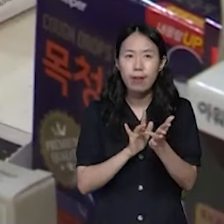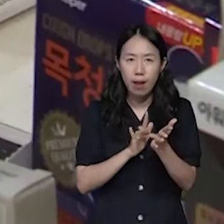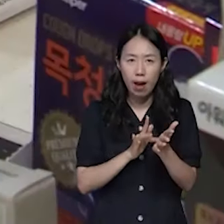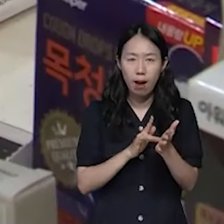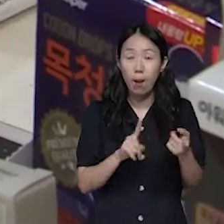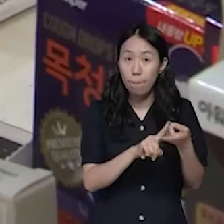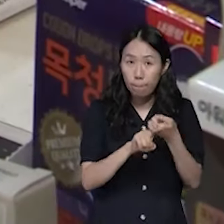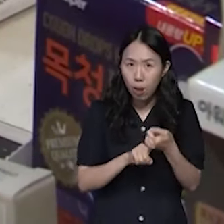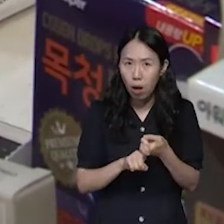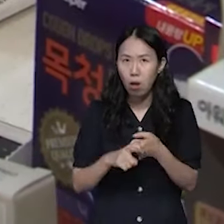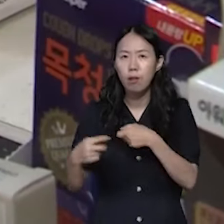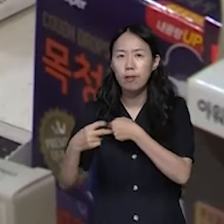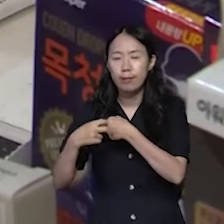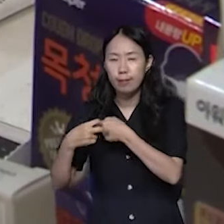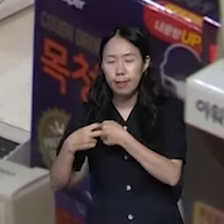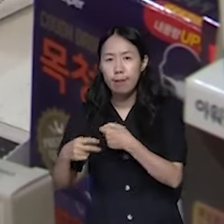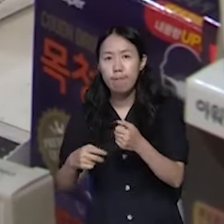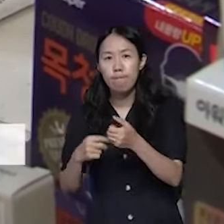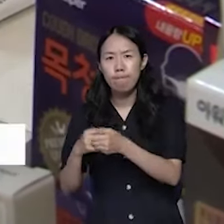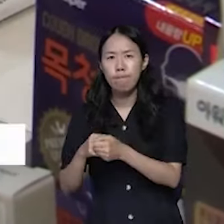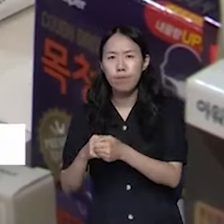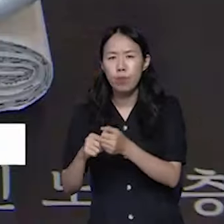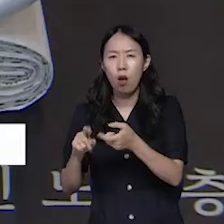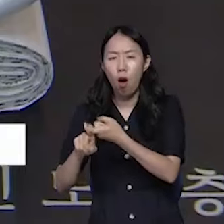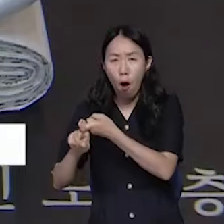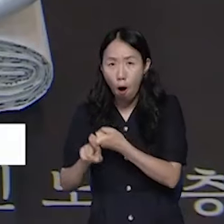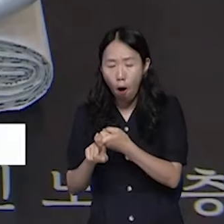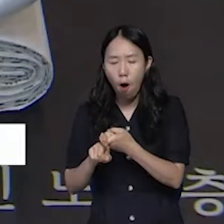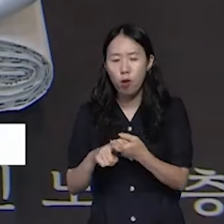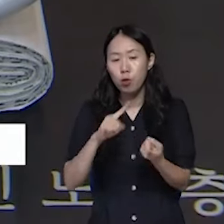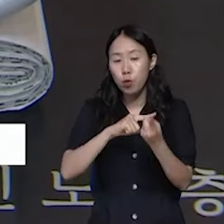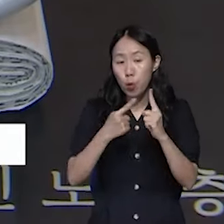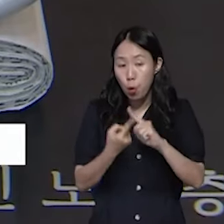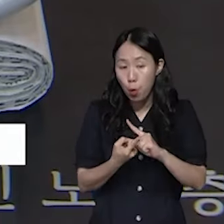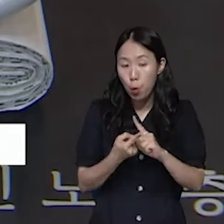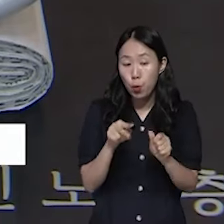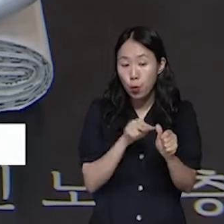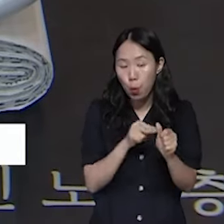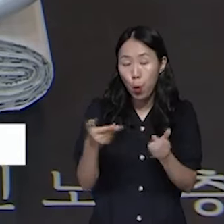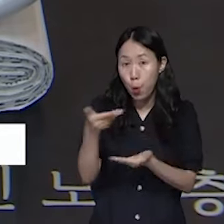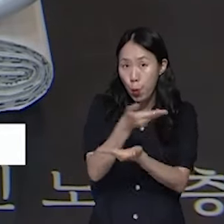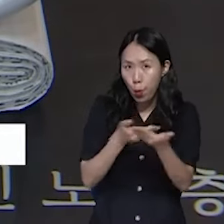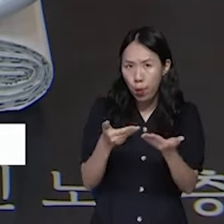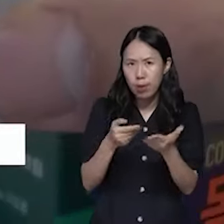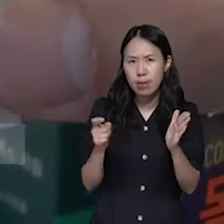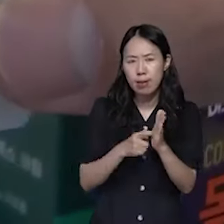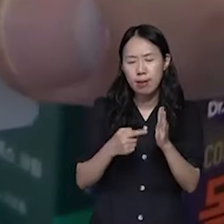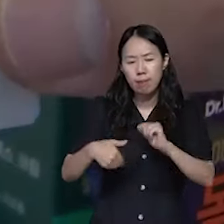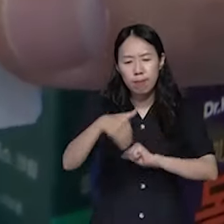물론 의사회와 협력해 치료제 재고 현황을 실시간으로 공유해 응급